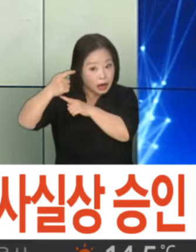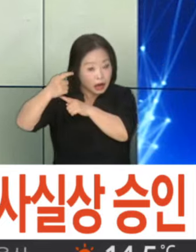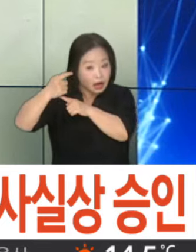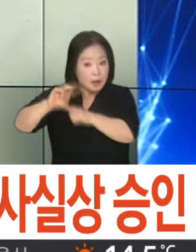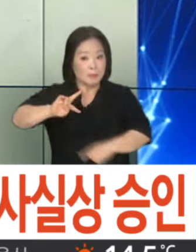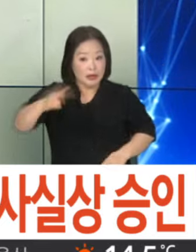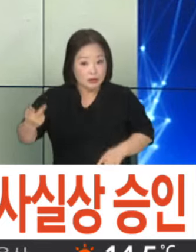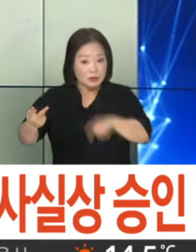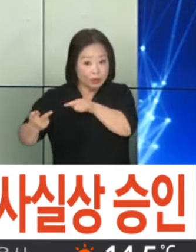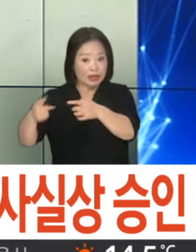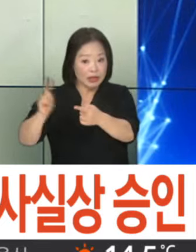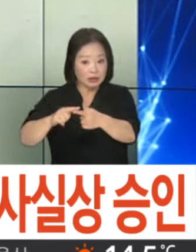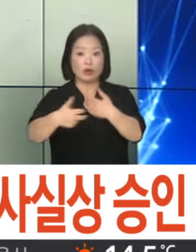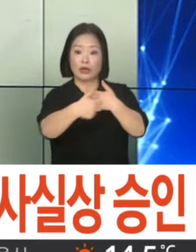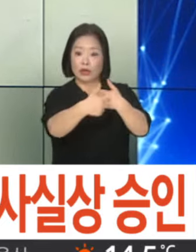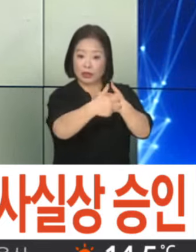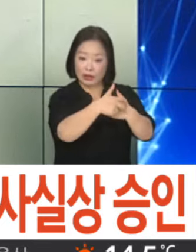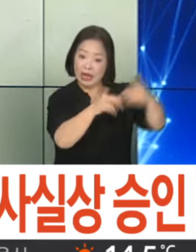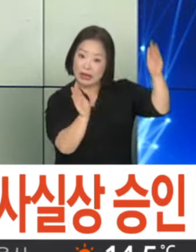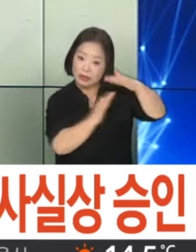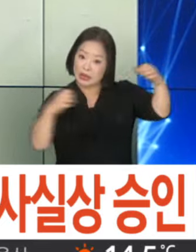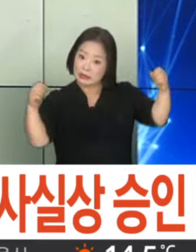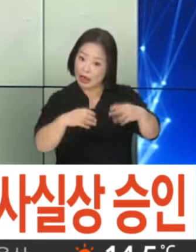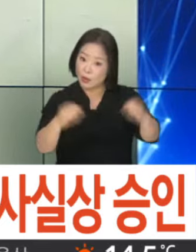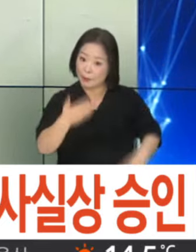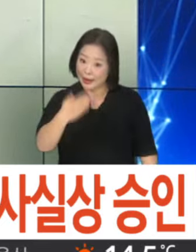대화에 물골을 틀 수 있을지 관심이 쏠립니다 안채린